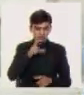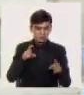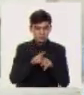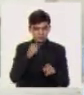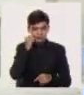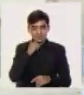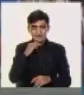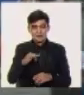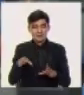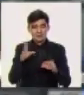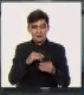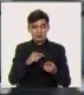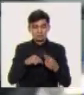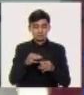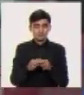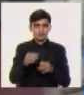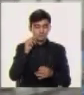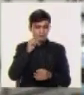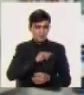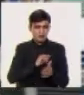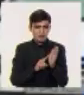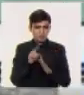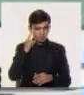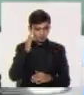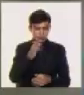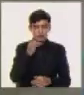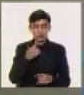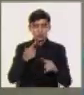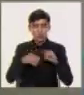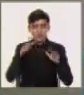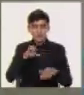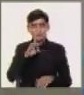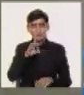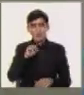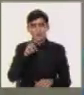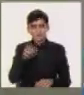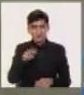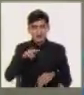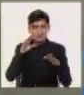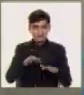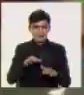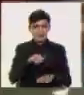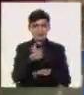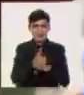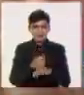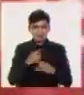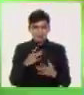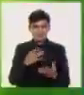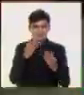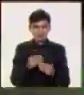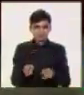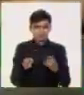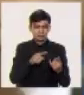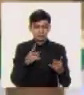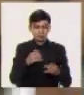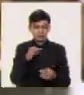многие организации, возможно, перейдут на удаленку. Кстати, на другом континенте, в Бразилии, решено перенести главный карнавал в Рио. Причина